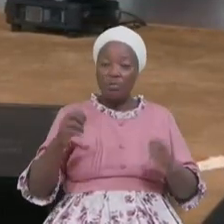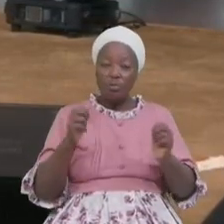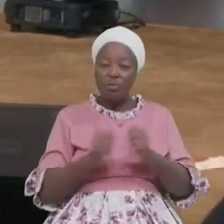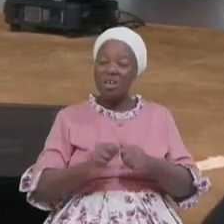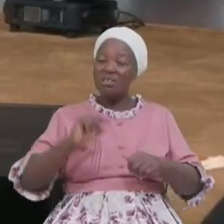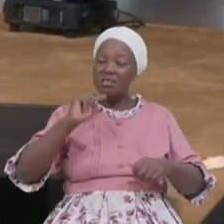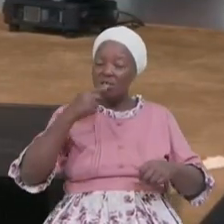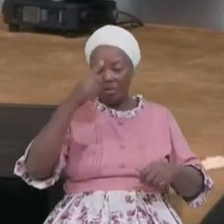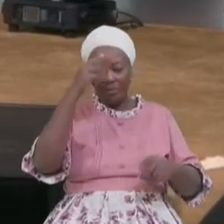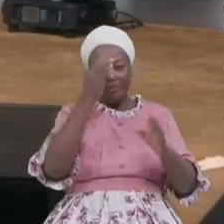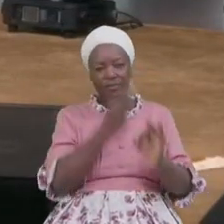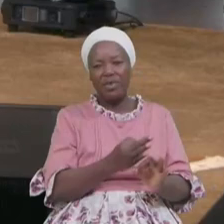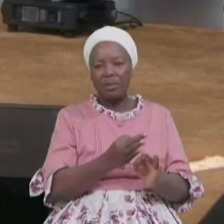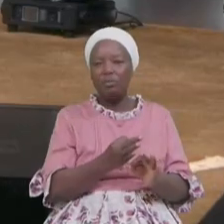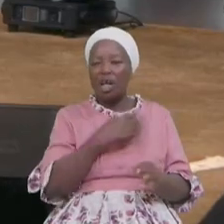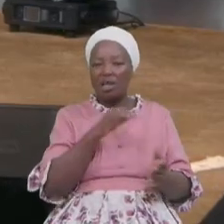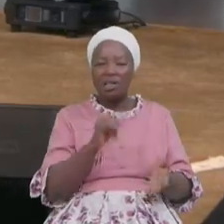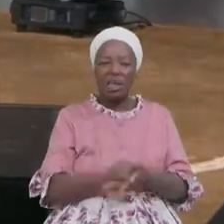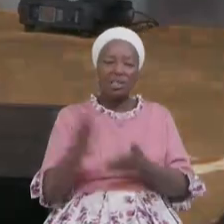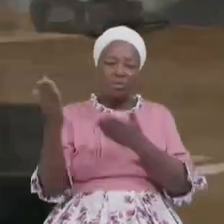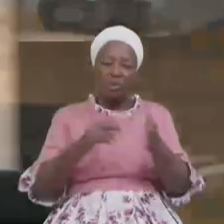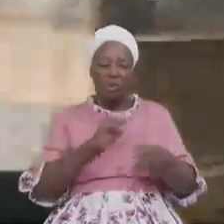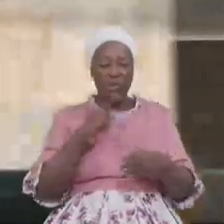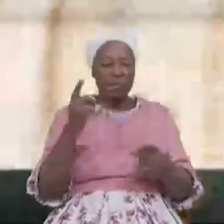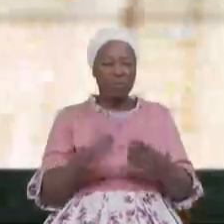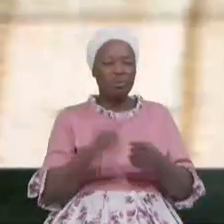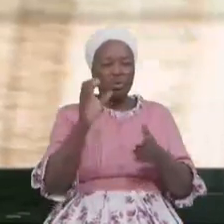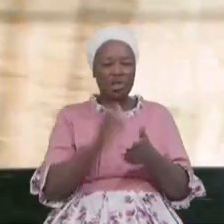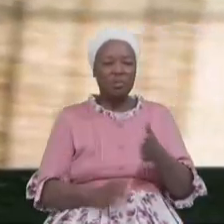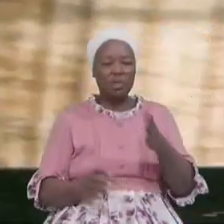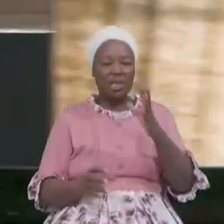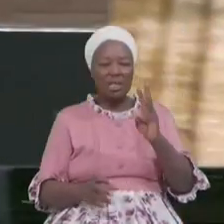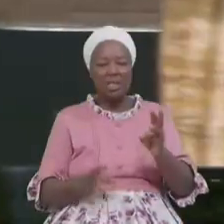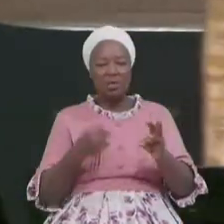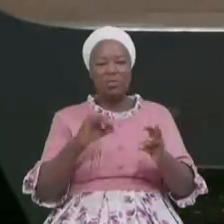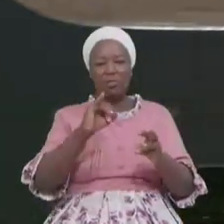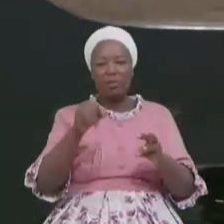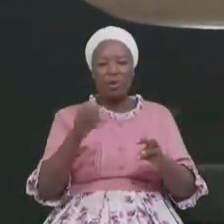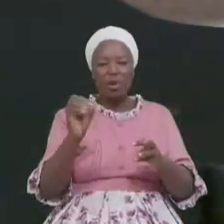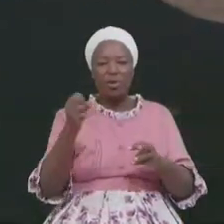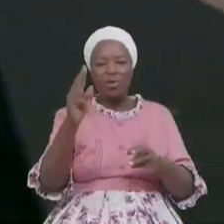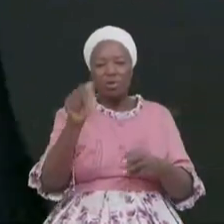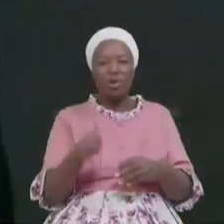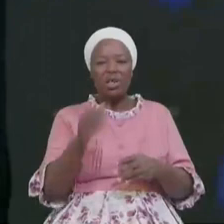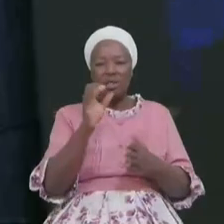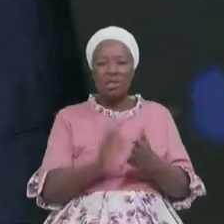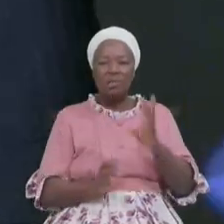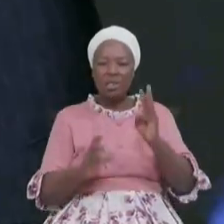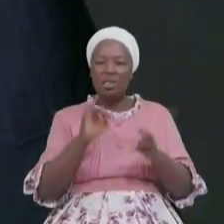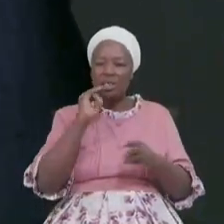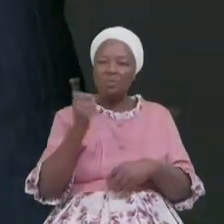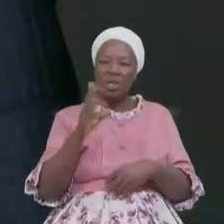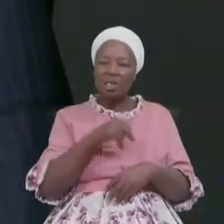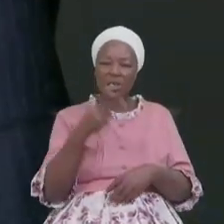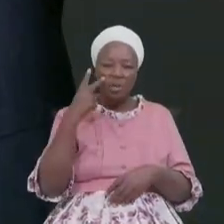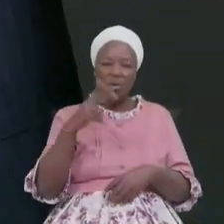fervente. Et cela nous conduit au chapitre 6 de Josué. Josué 6. C'est là, en ce moment, ils ont